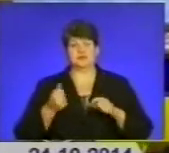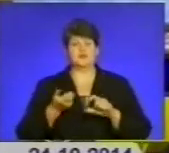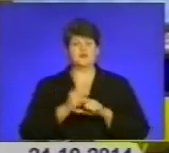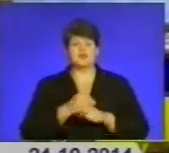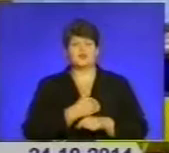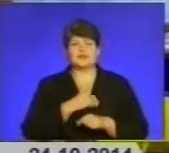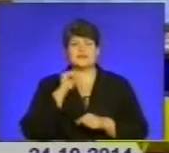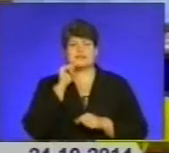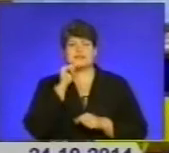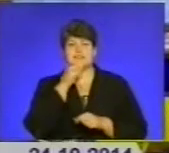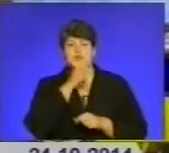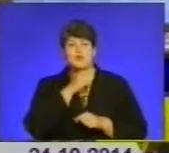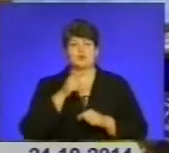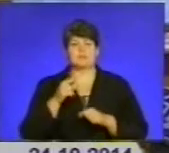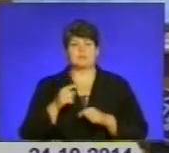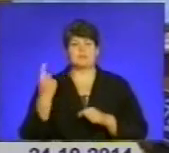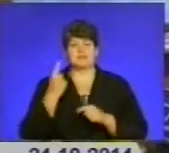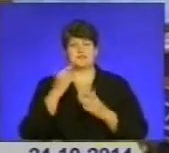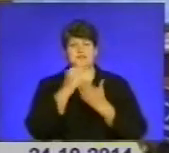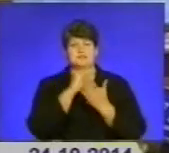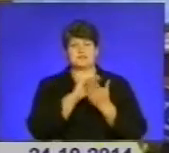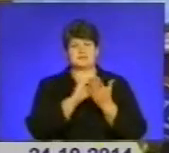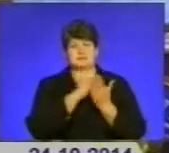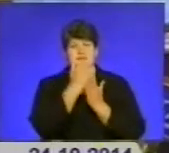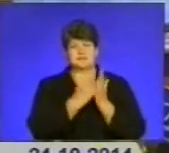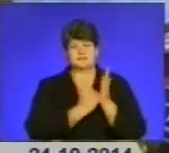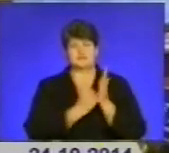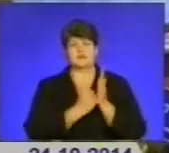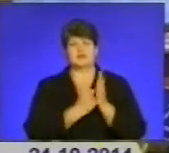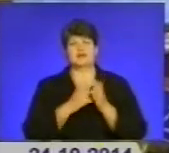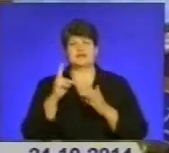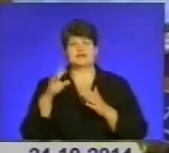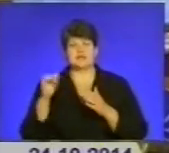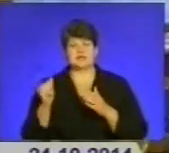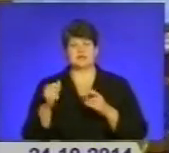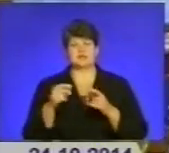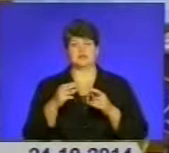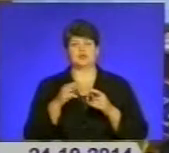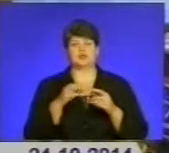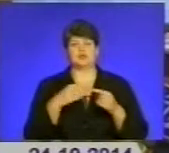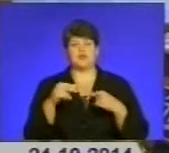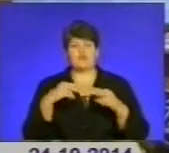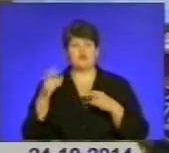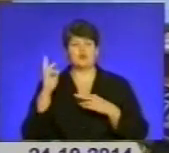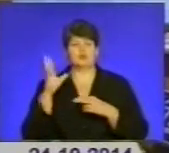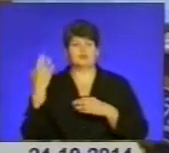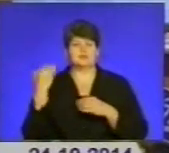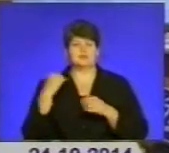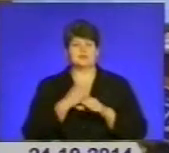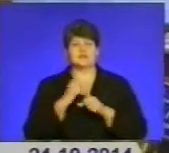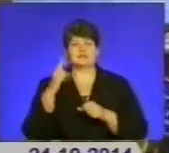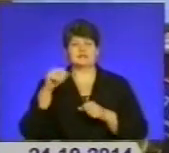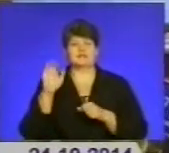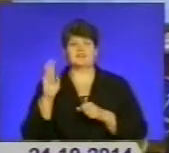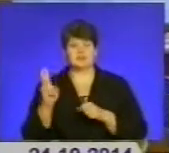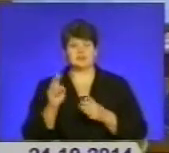зекономити і, значить, перш ніж скласти той список канцелярських товарів, переговорили тут із всіма, хто був колись на ДВК, склали,